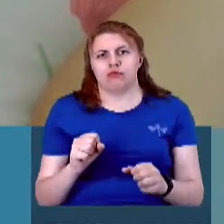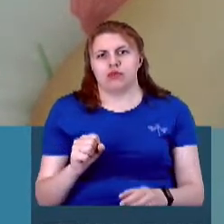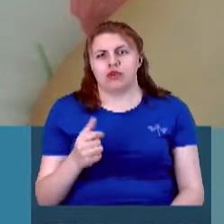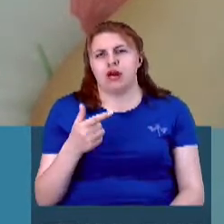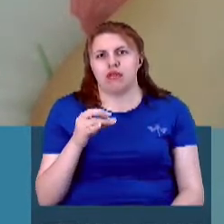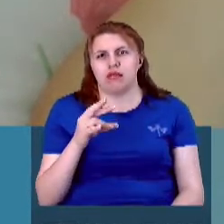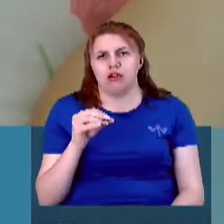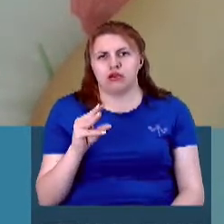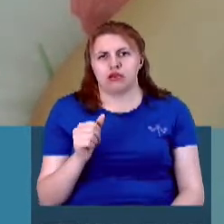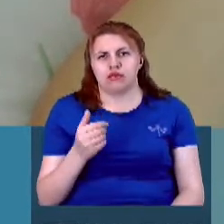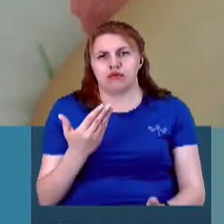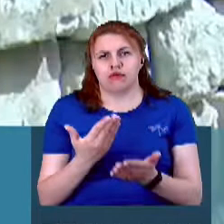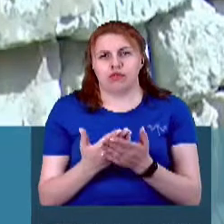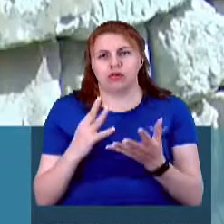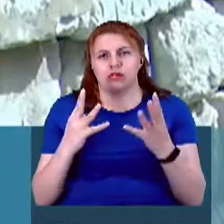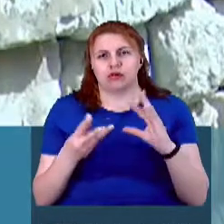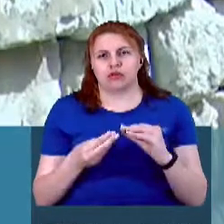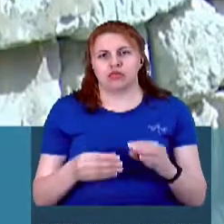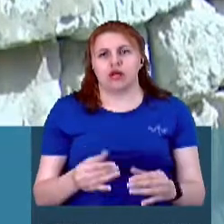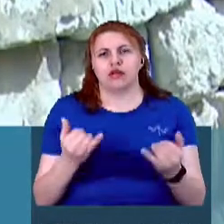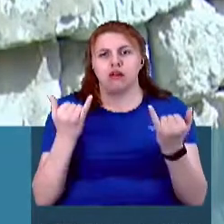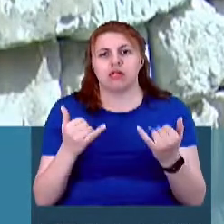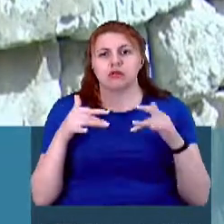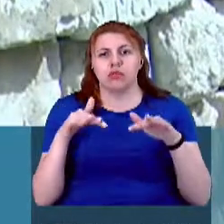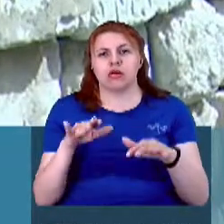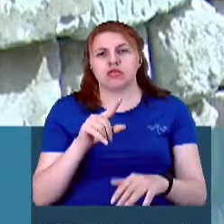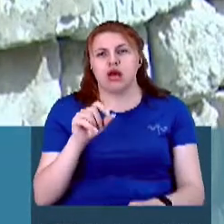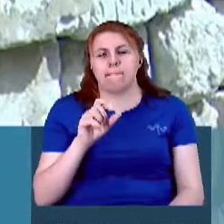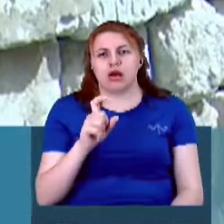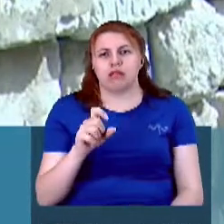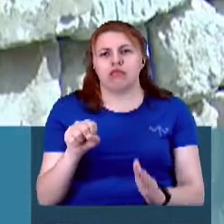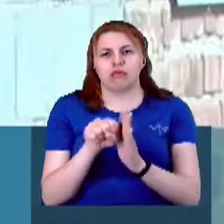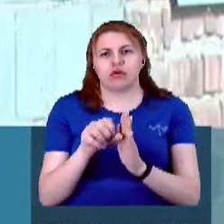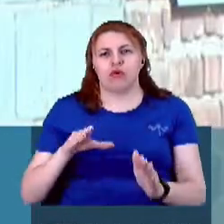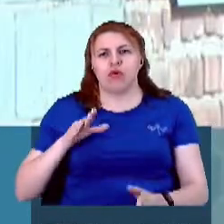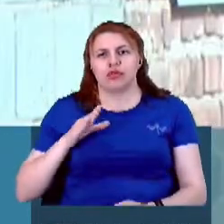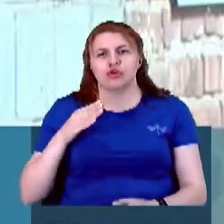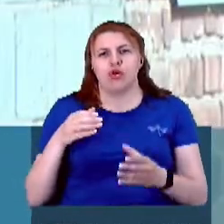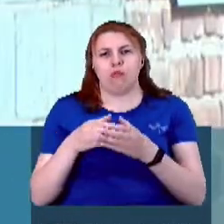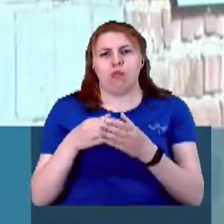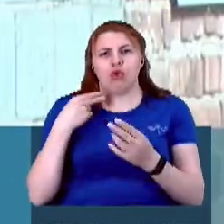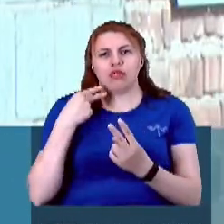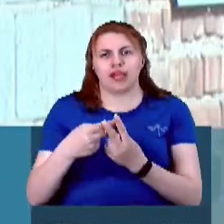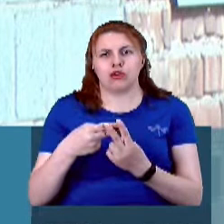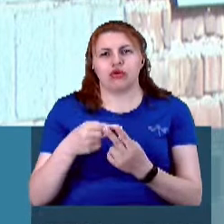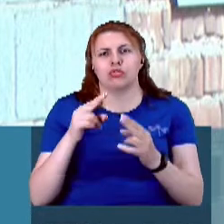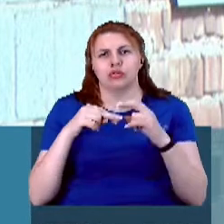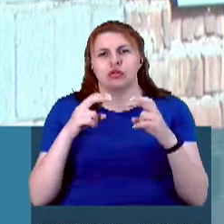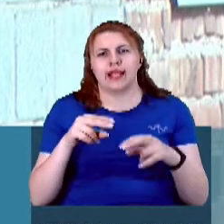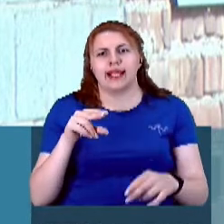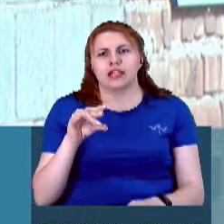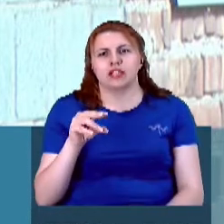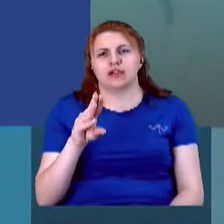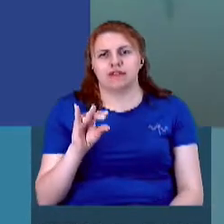граната. Ну, от він результат. Наразі справу про замах на вбивство колишньої полоненої розслідують детективи Головного управління